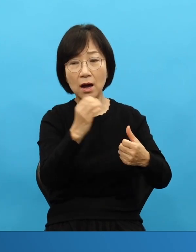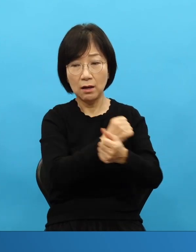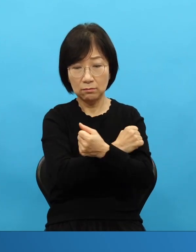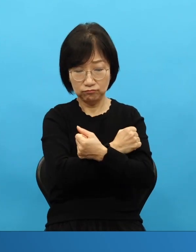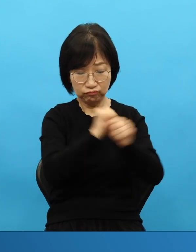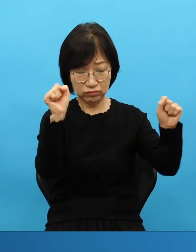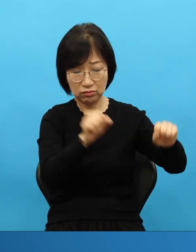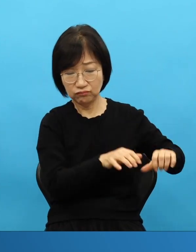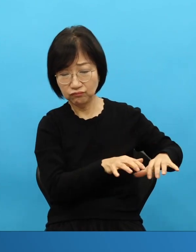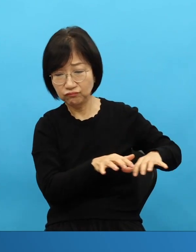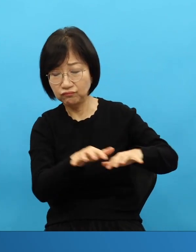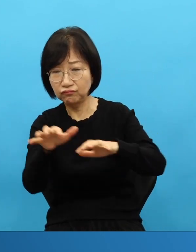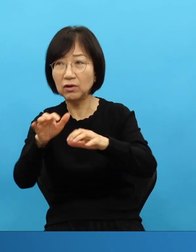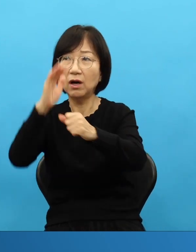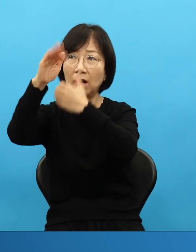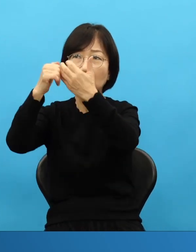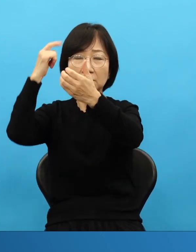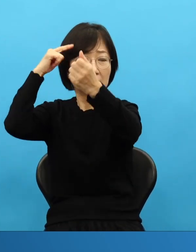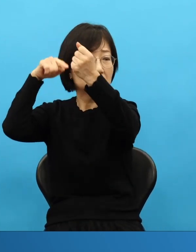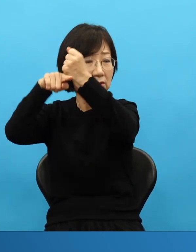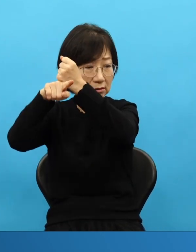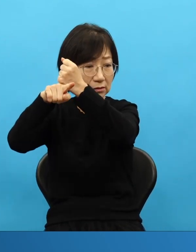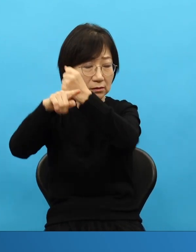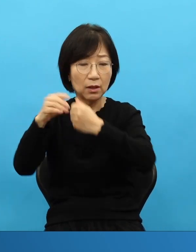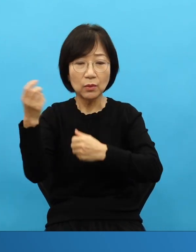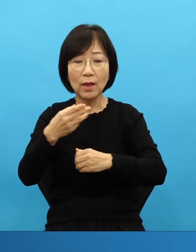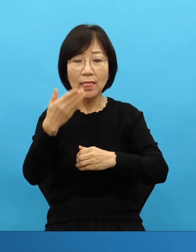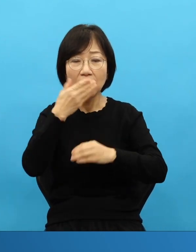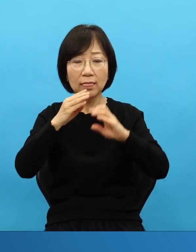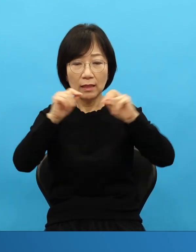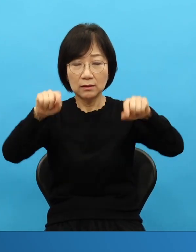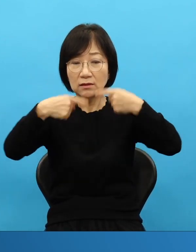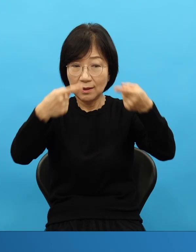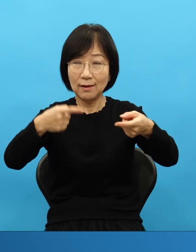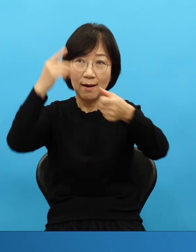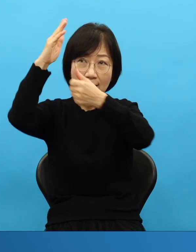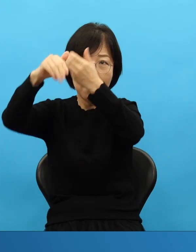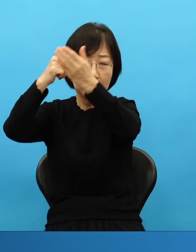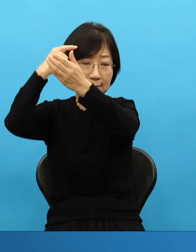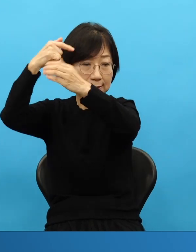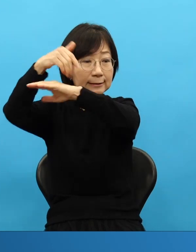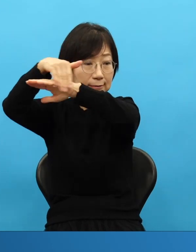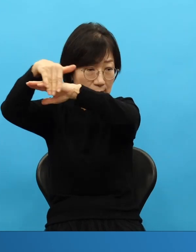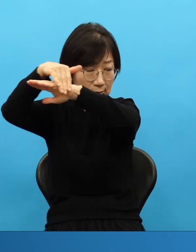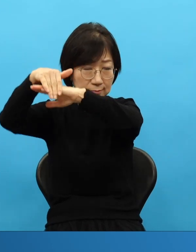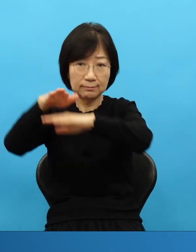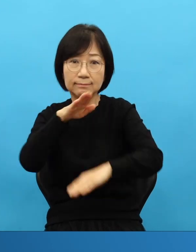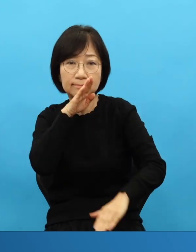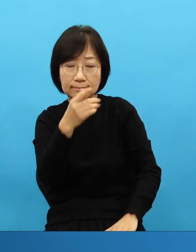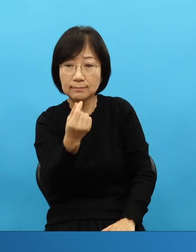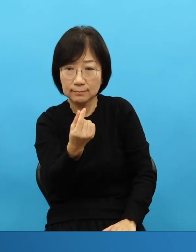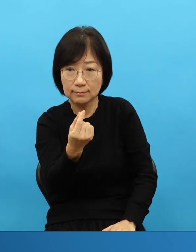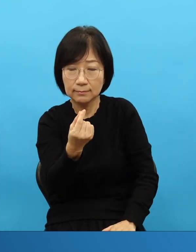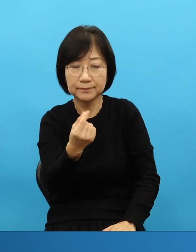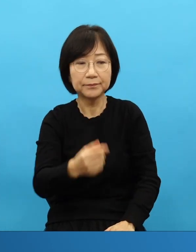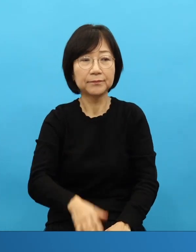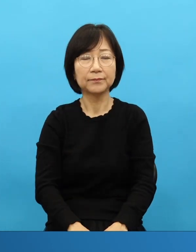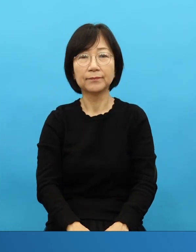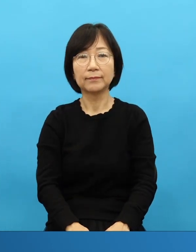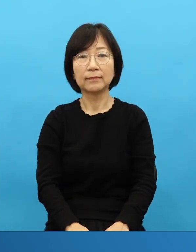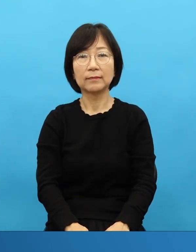will. Wasn't that so? 가나안 땅 누가는 거 하나님 뜻입니다. Entering Canaan, that was 이유 God's 없어요. will. There's no other reason. 광야에서